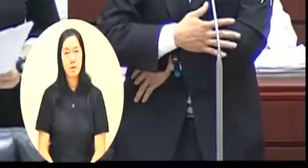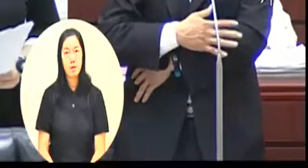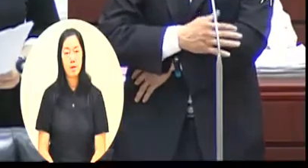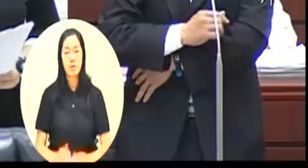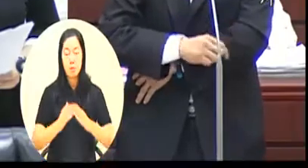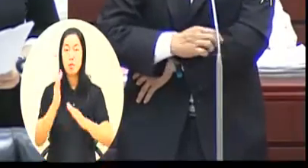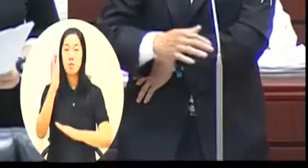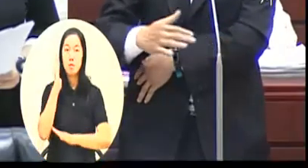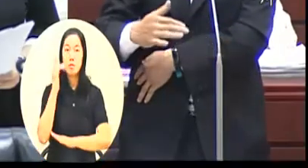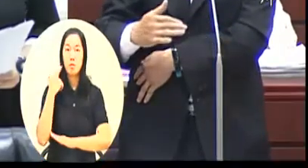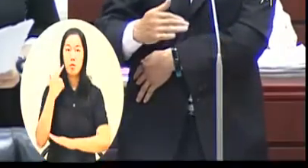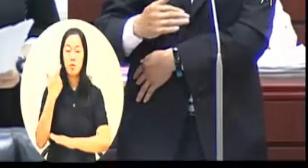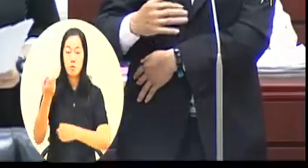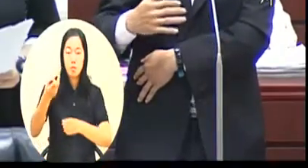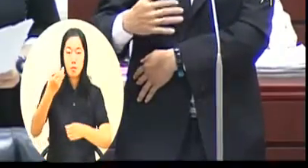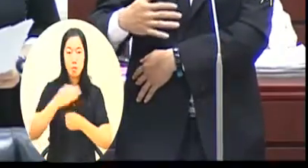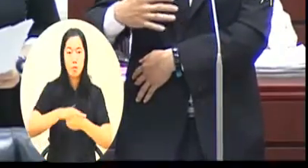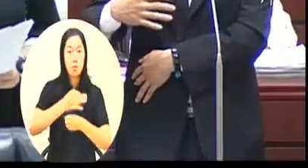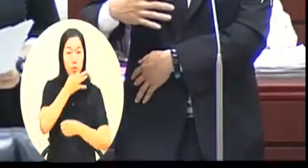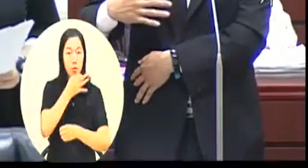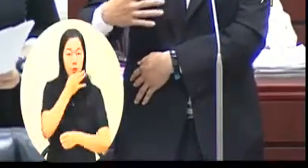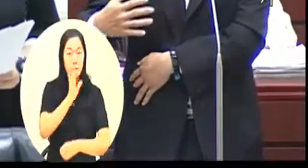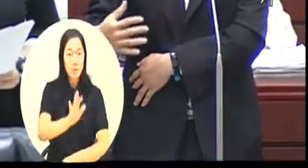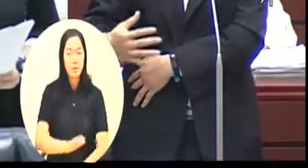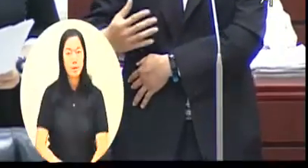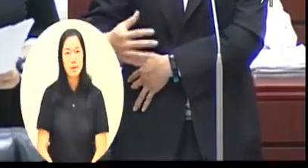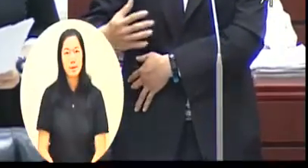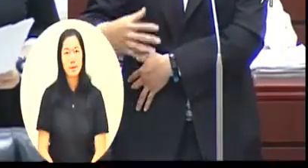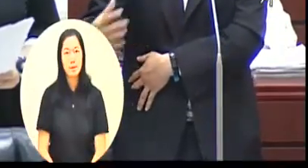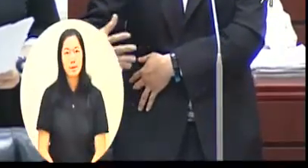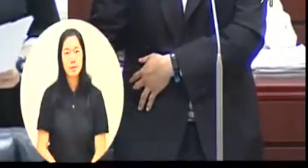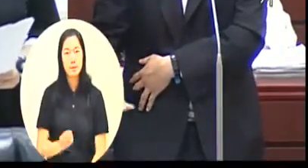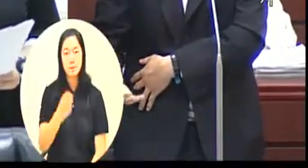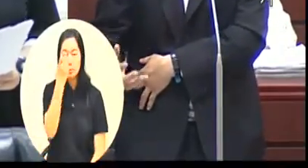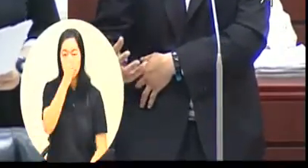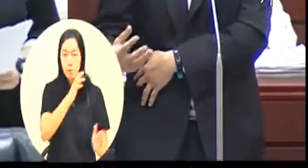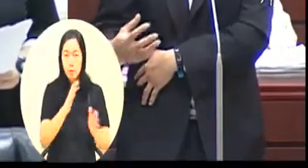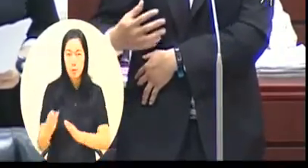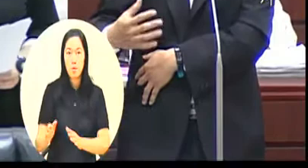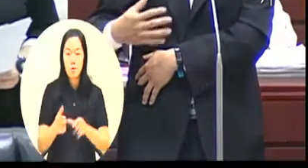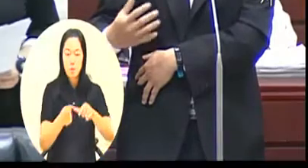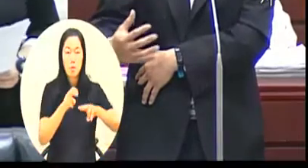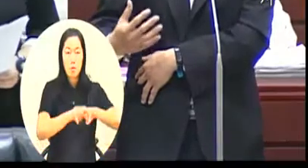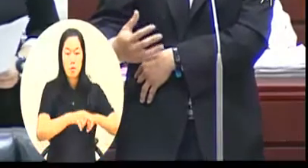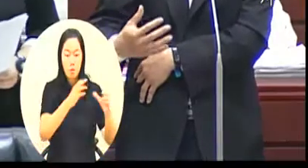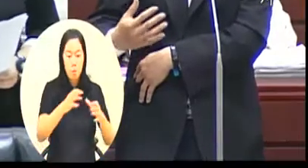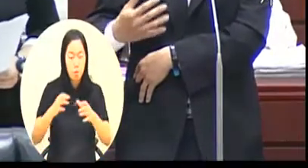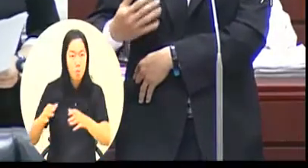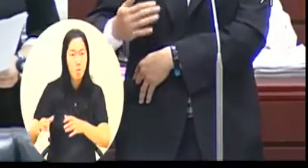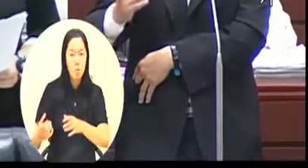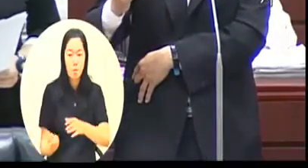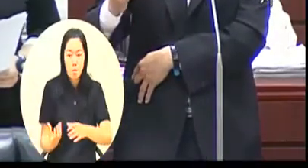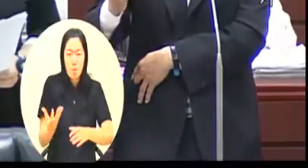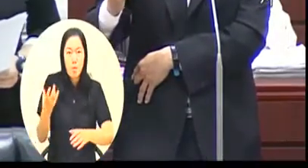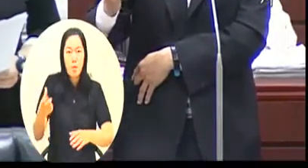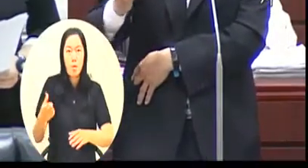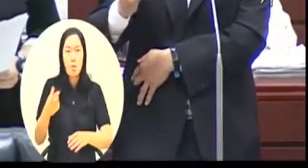都会 给充足，不过就是我们的管理的公共设施越来越多，所以造成我们的经